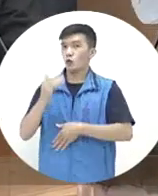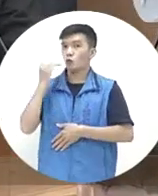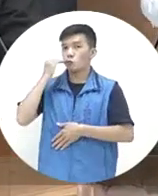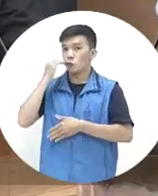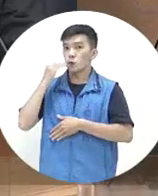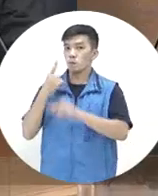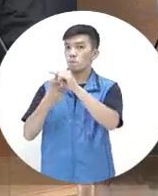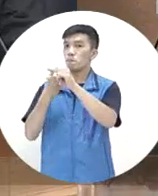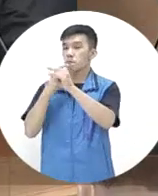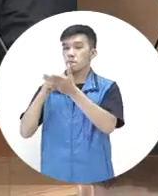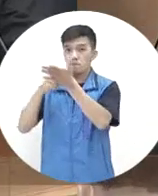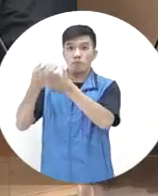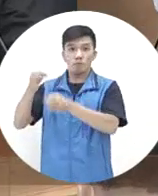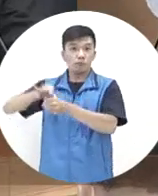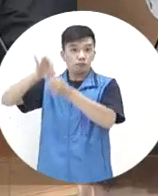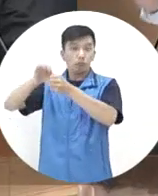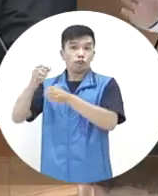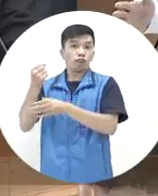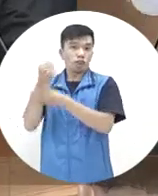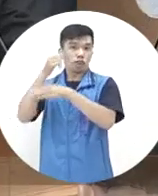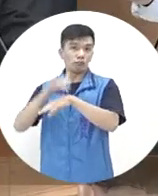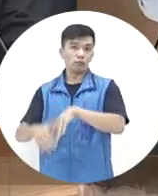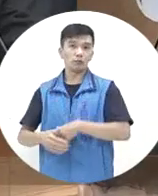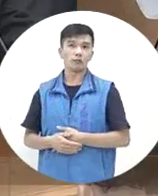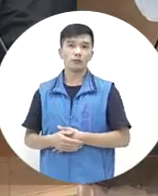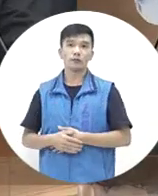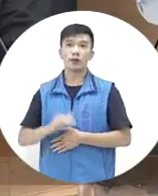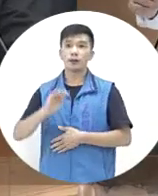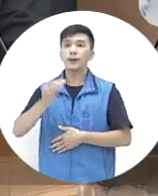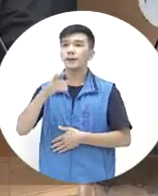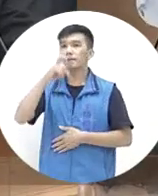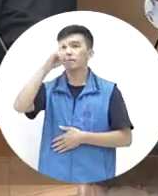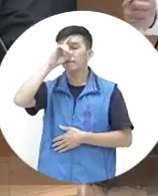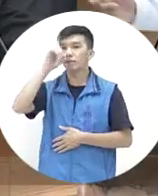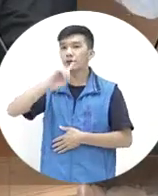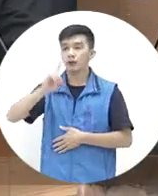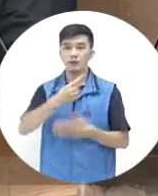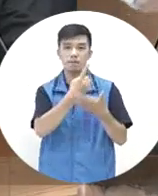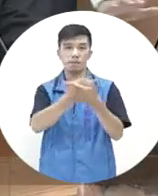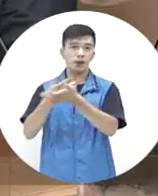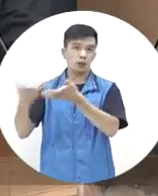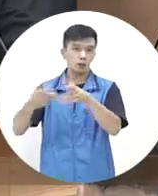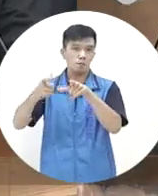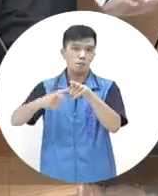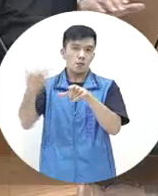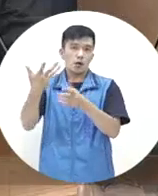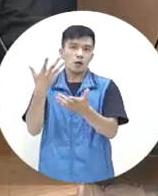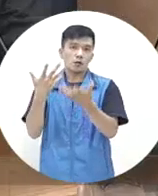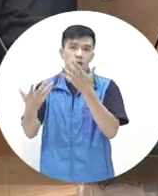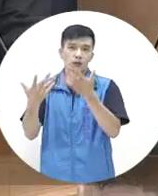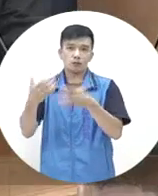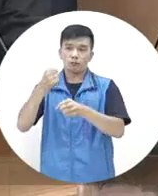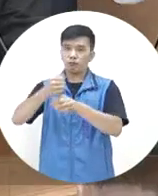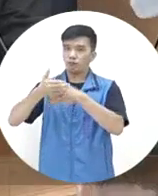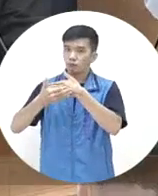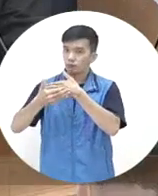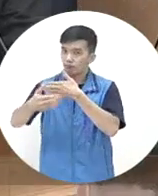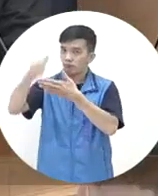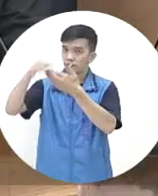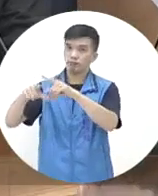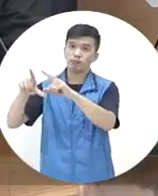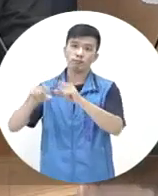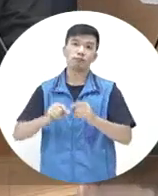我绝对100%支持。但是我希望还是所有的东西都要公开透明，整个都是要按照程序来走，好不